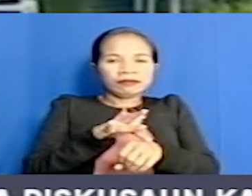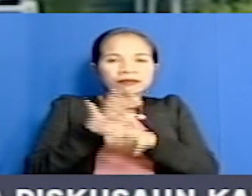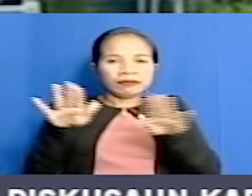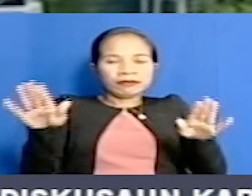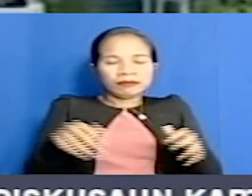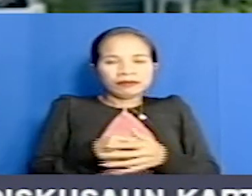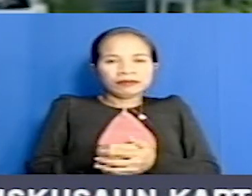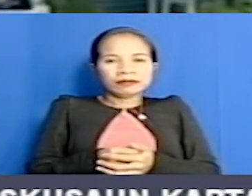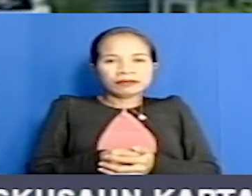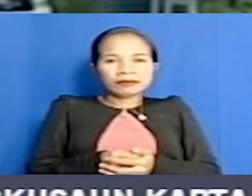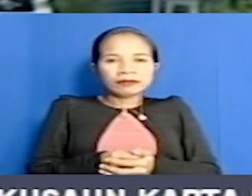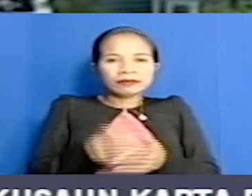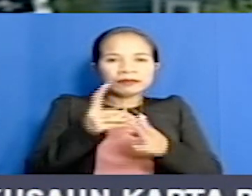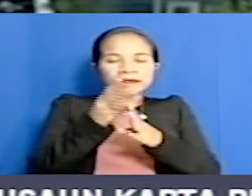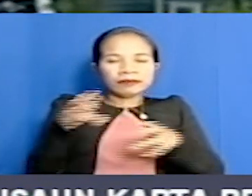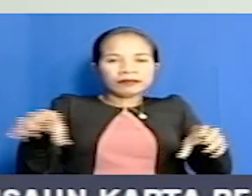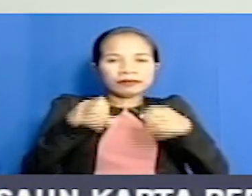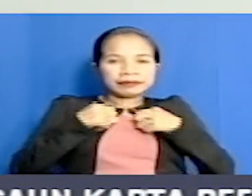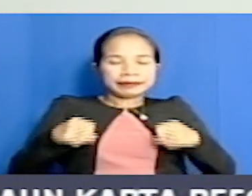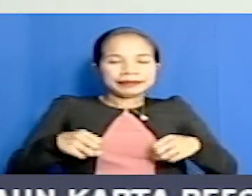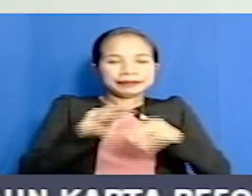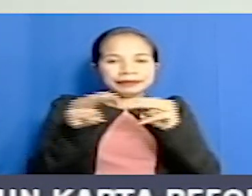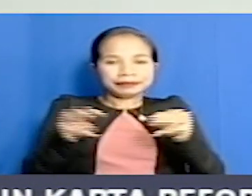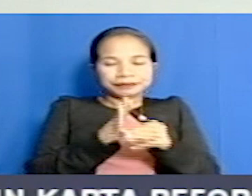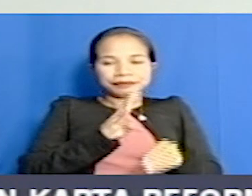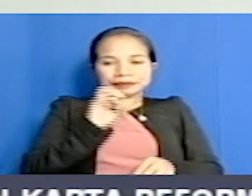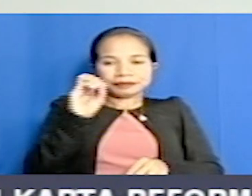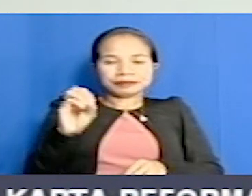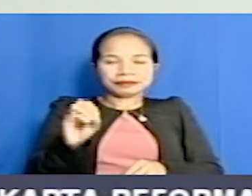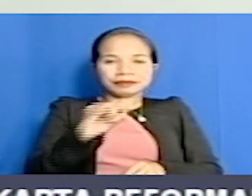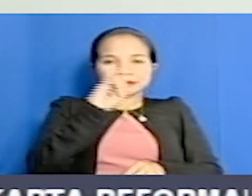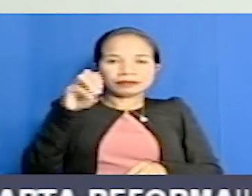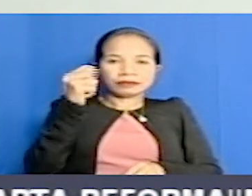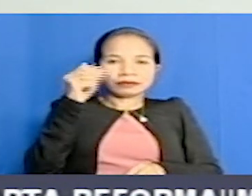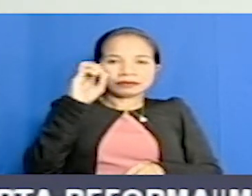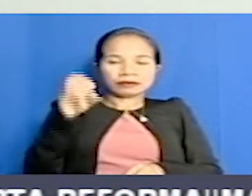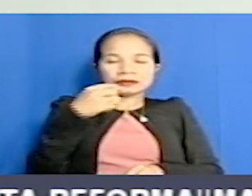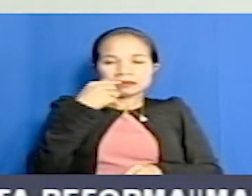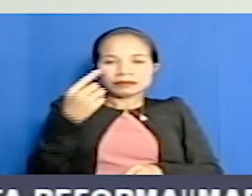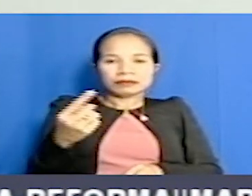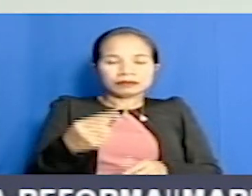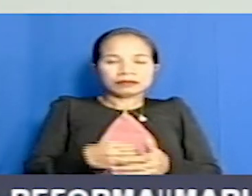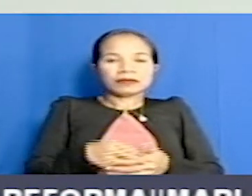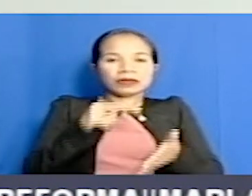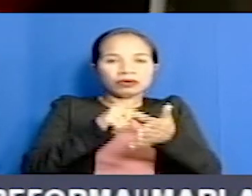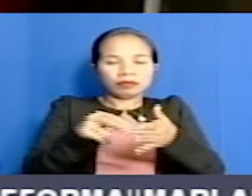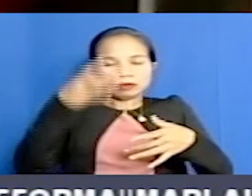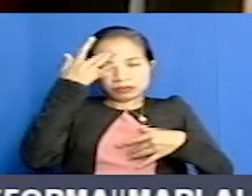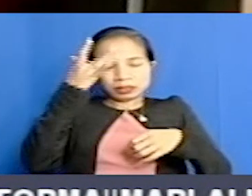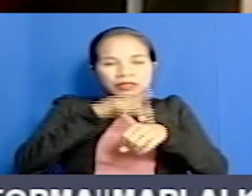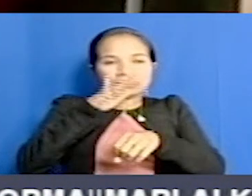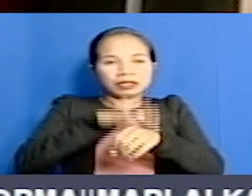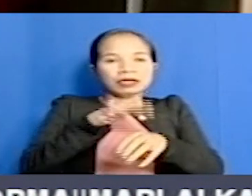Iha sorin seluk, diritur servisu Saudi munisipiu Babanaru, João Cardoso afirma, o numero moras dengue